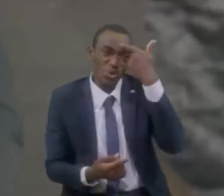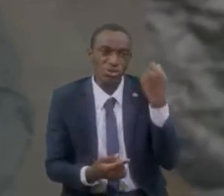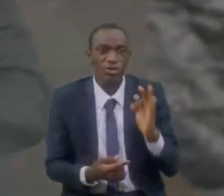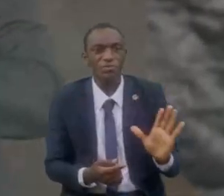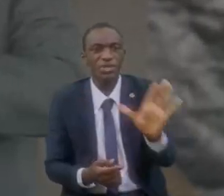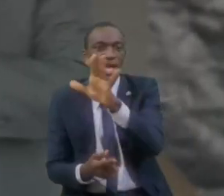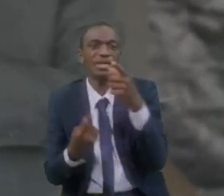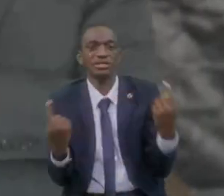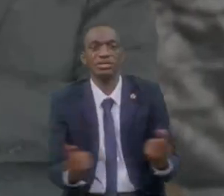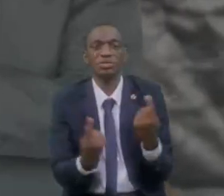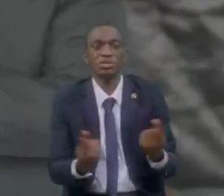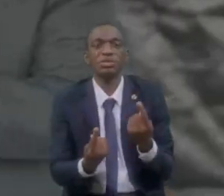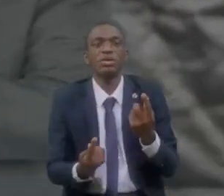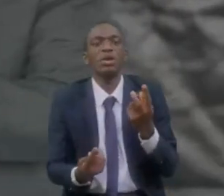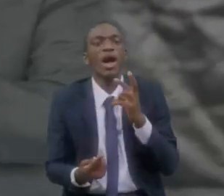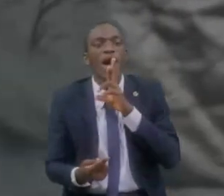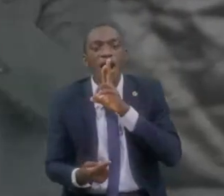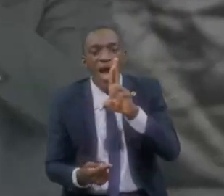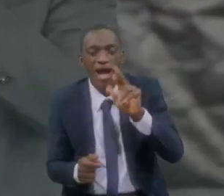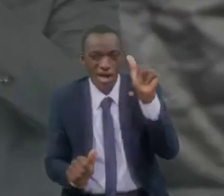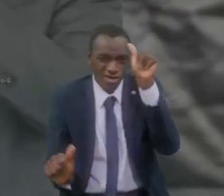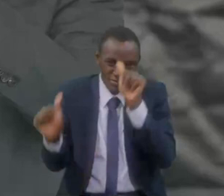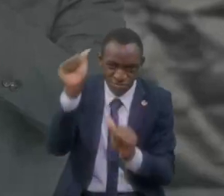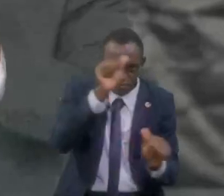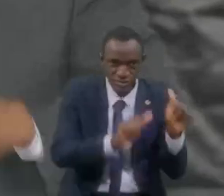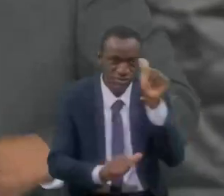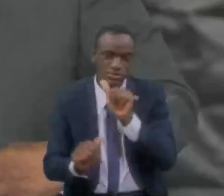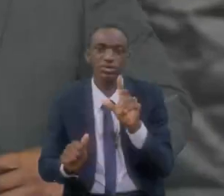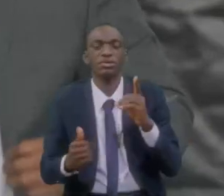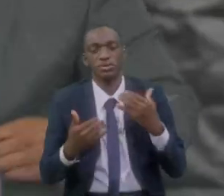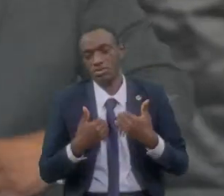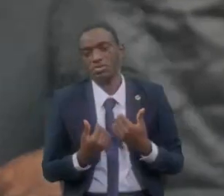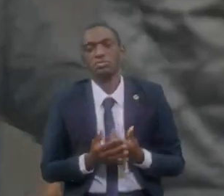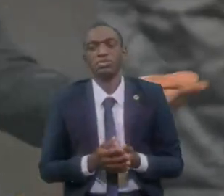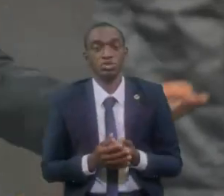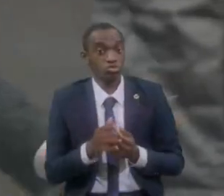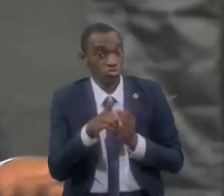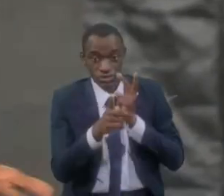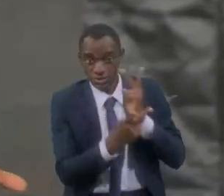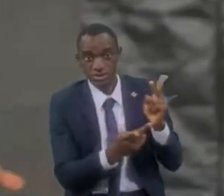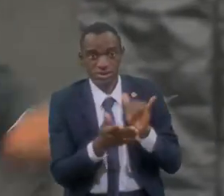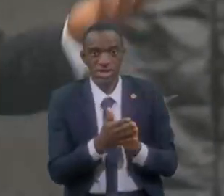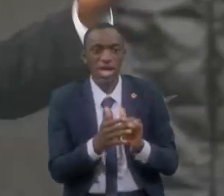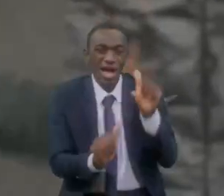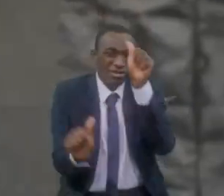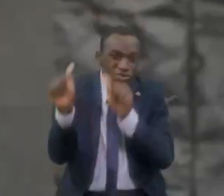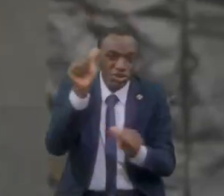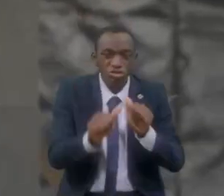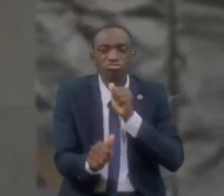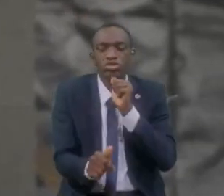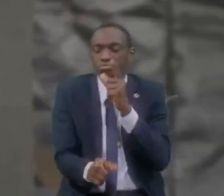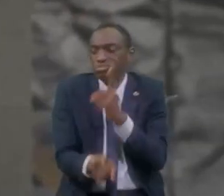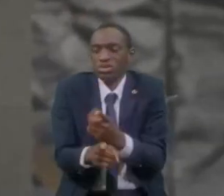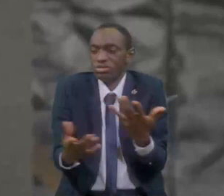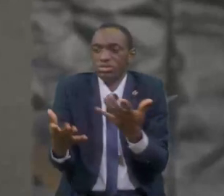Les insensés, par leur conduite coupable et par leurs iniquités, s'étaient rendus malheureux. L'affliction ne vient pas simplement.